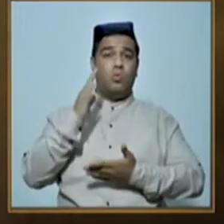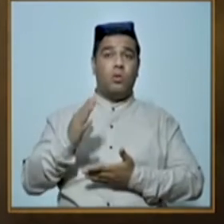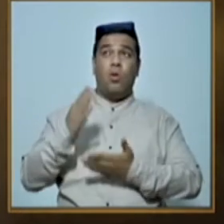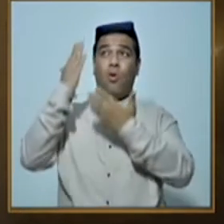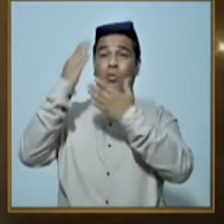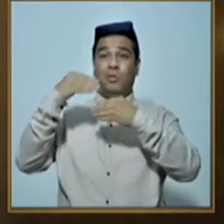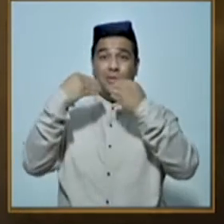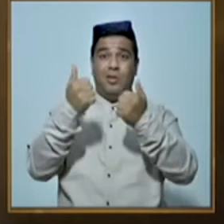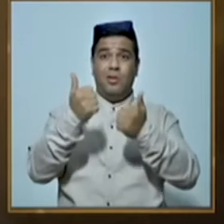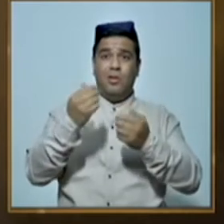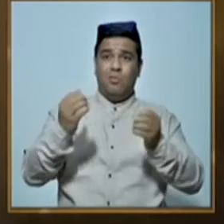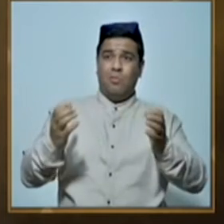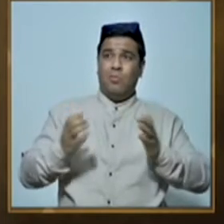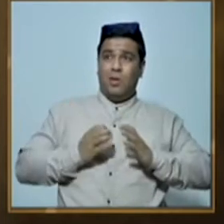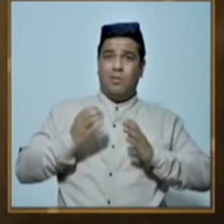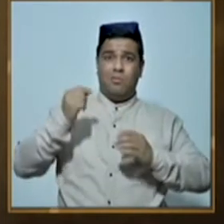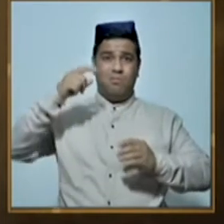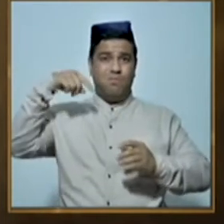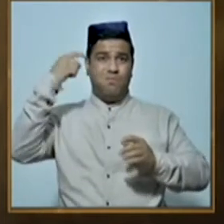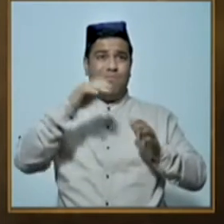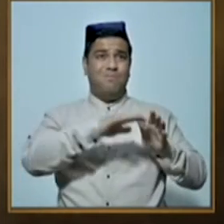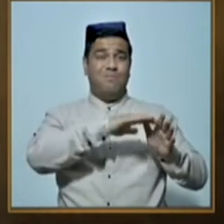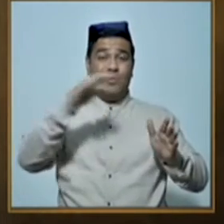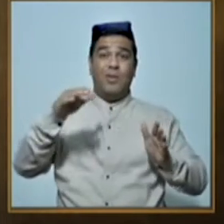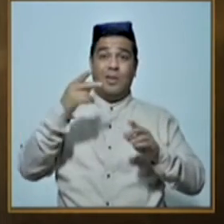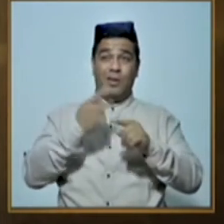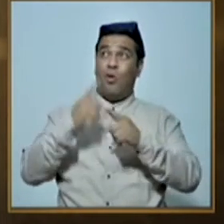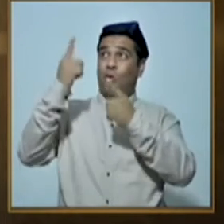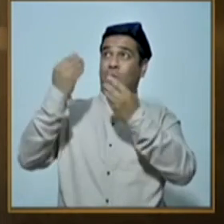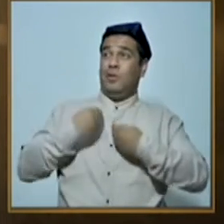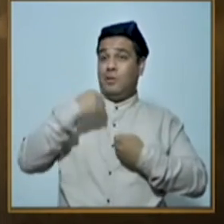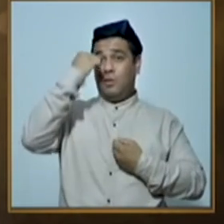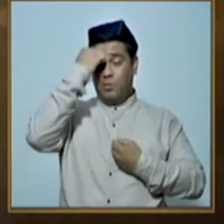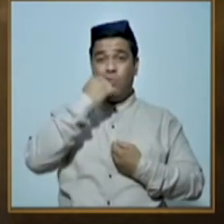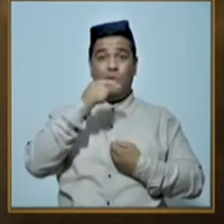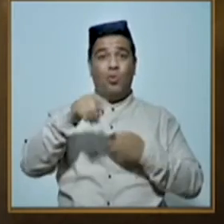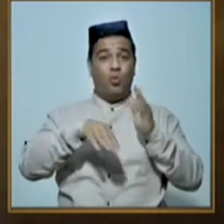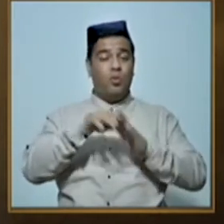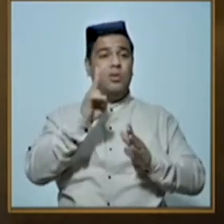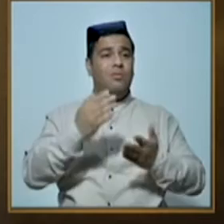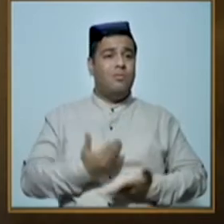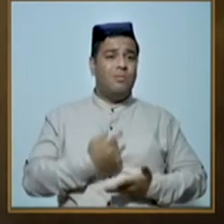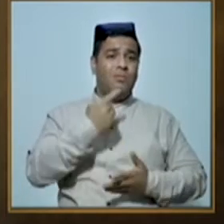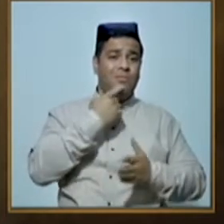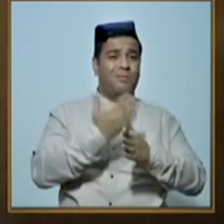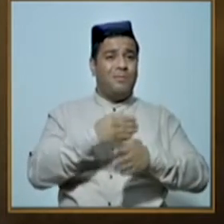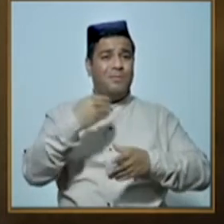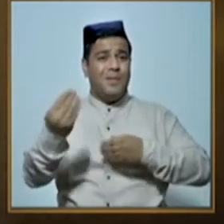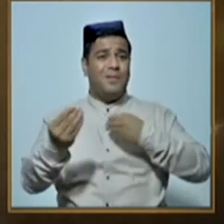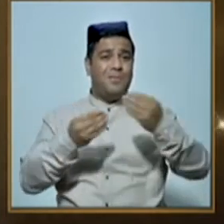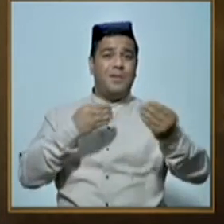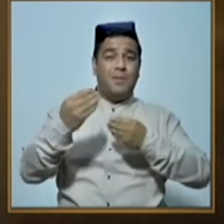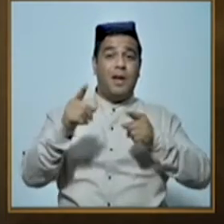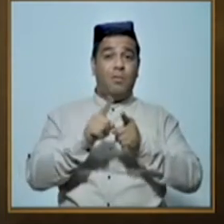senge yakşilik kılıp bu malını berdi. Sen hem indi Allah yakşilik kıgın lekin sen hem yakşilik kıl. Beva beçarelerge, muhtaçlarge bir